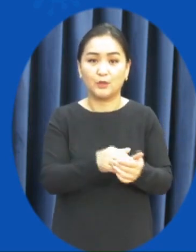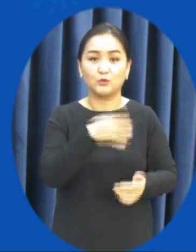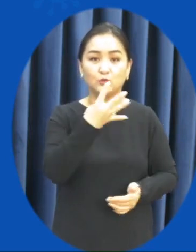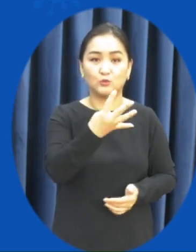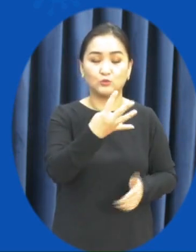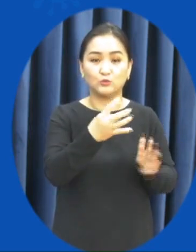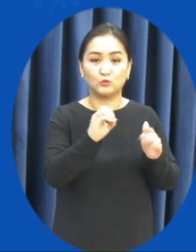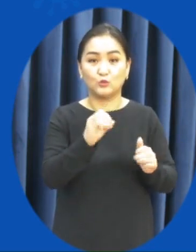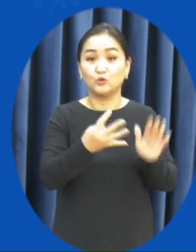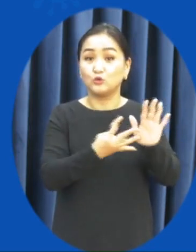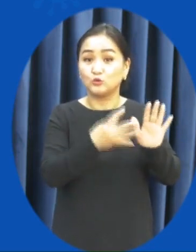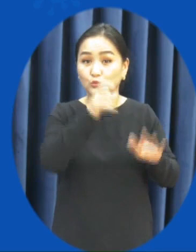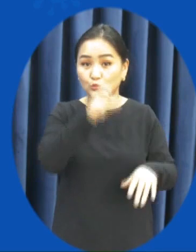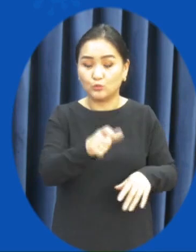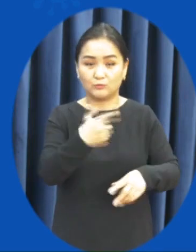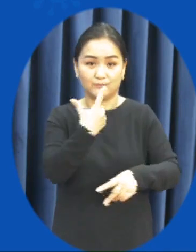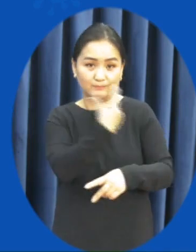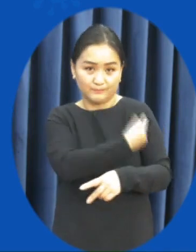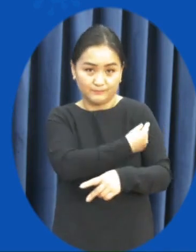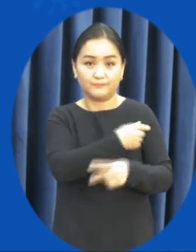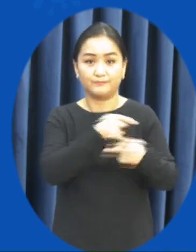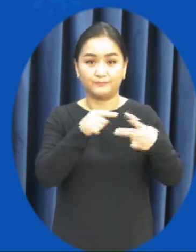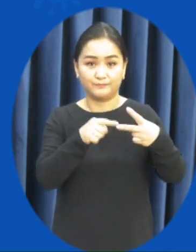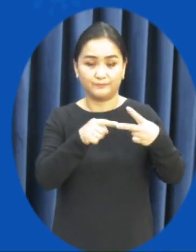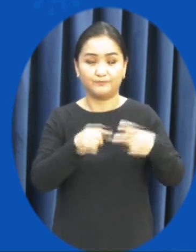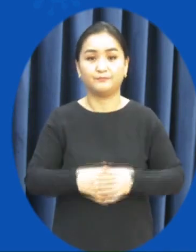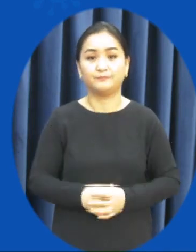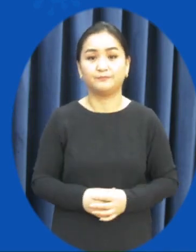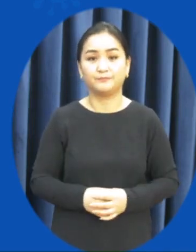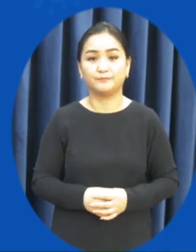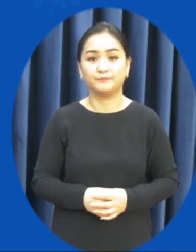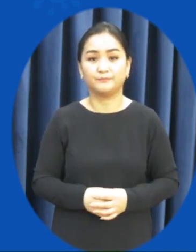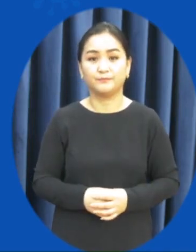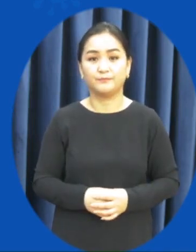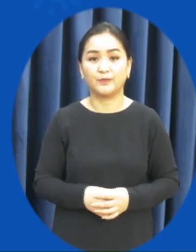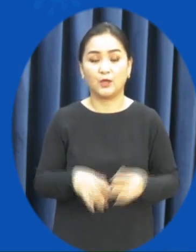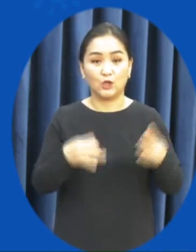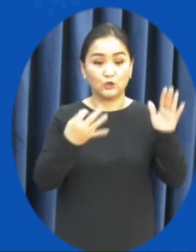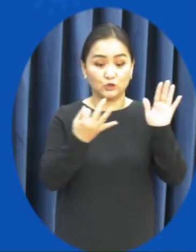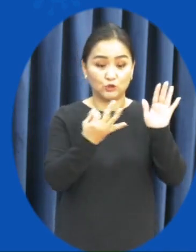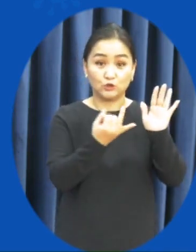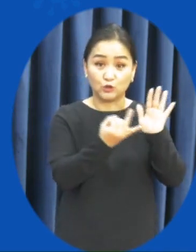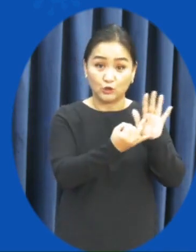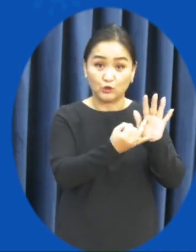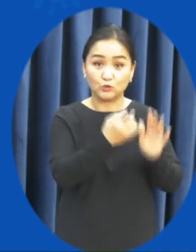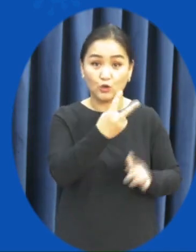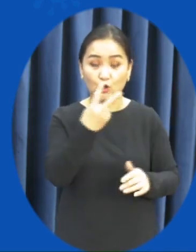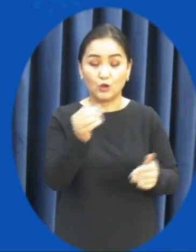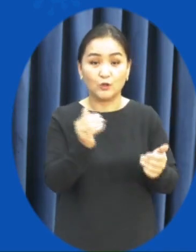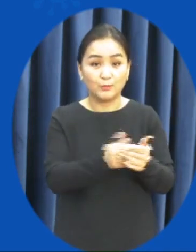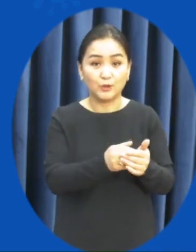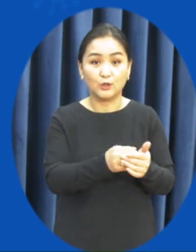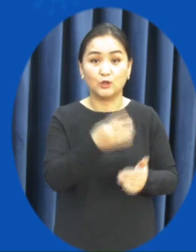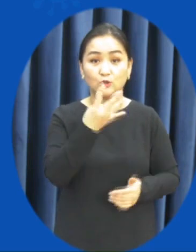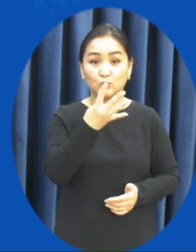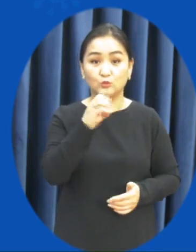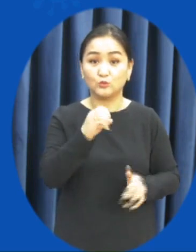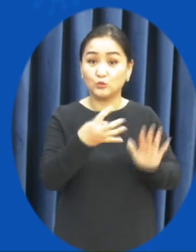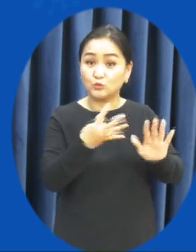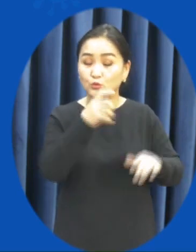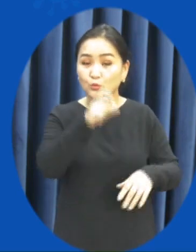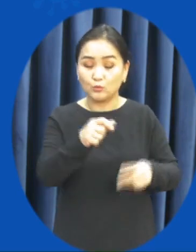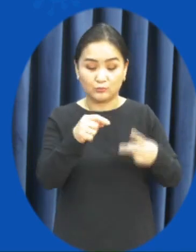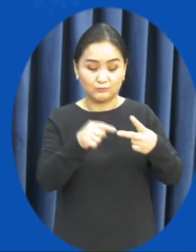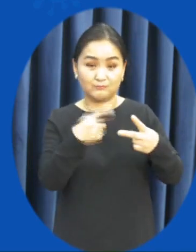ནོགས